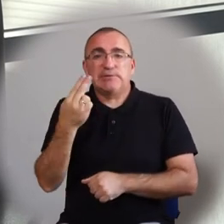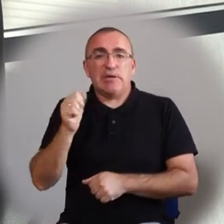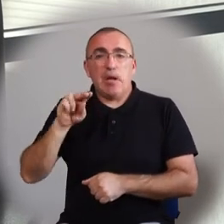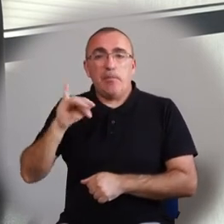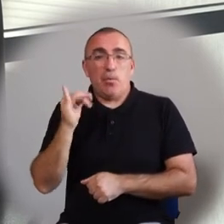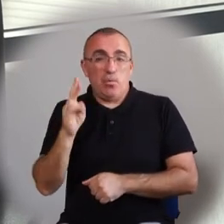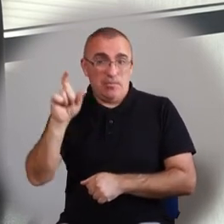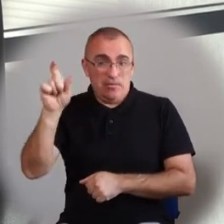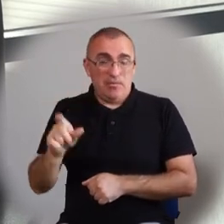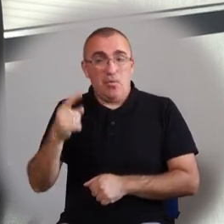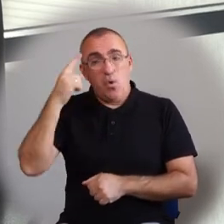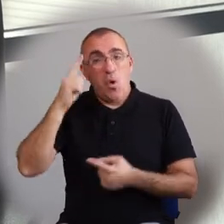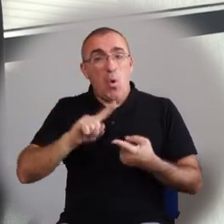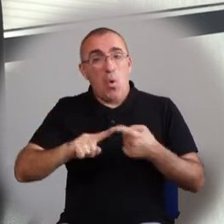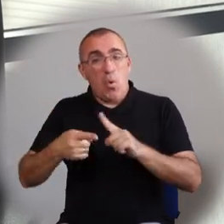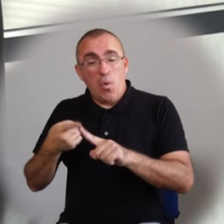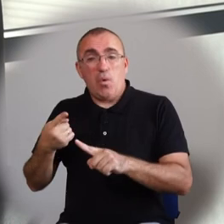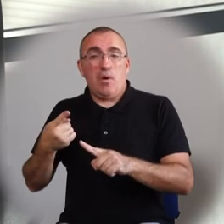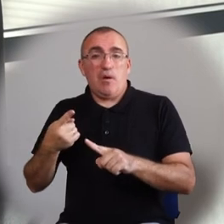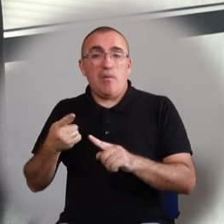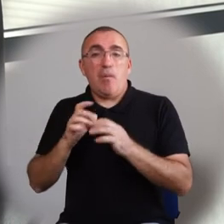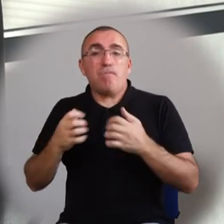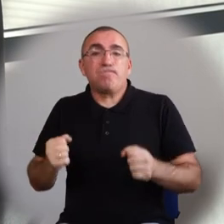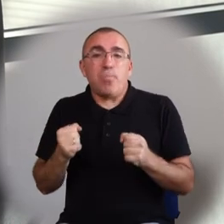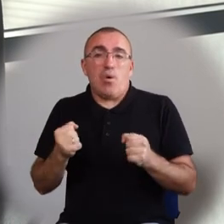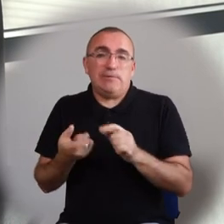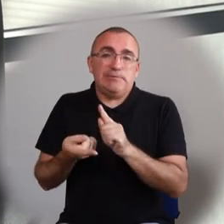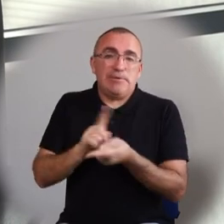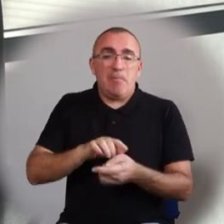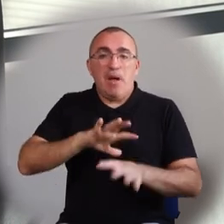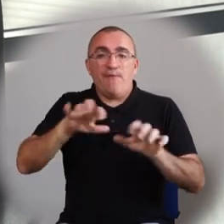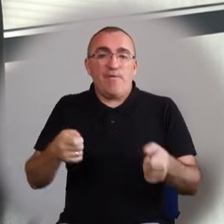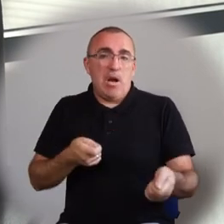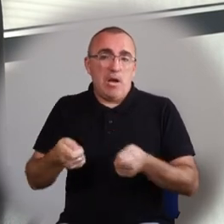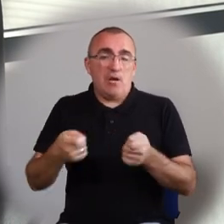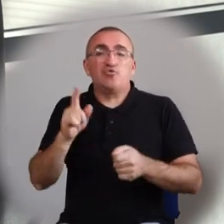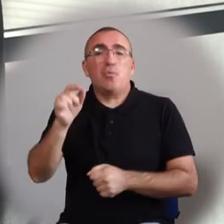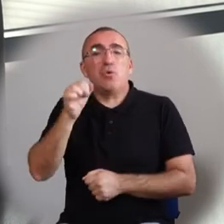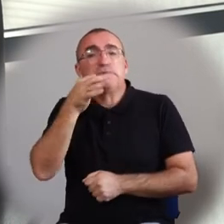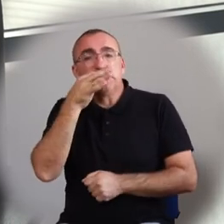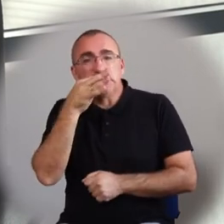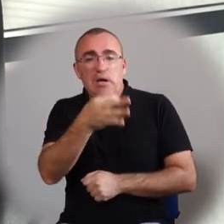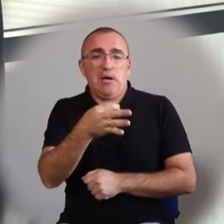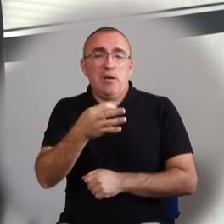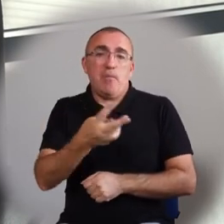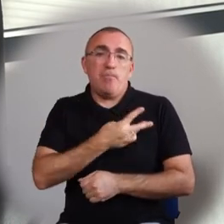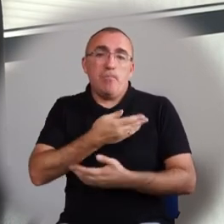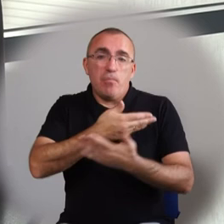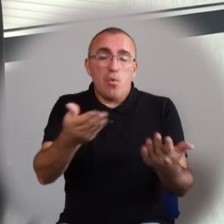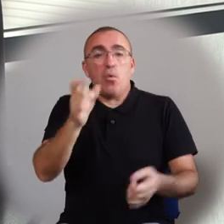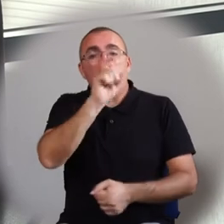правління Степана Цибюка, що цілком логічно бояться зміни влади. Що би ви могли